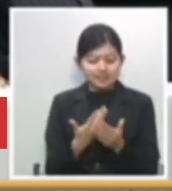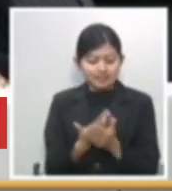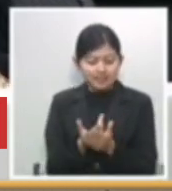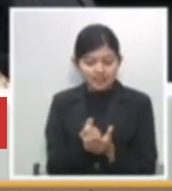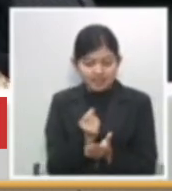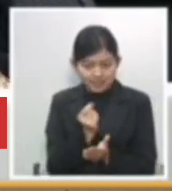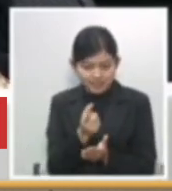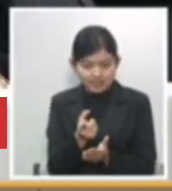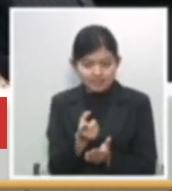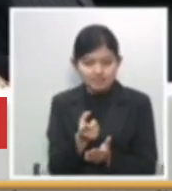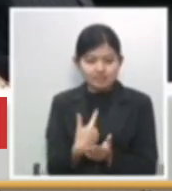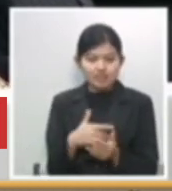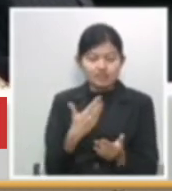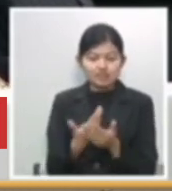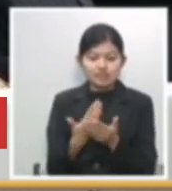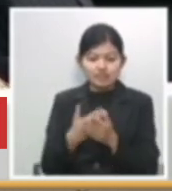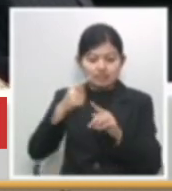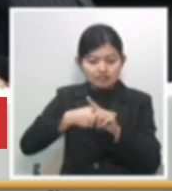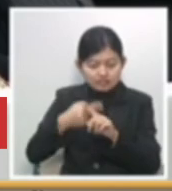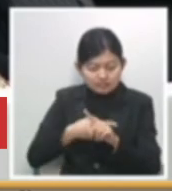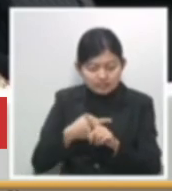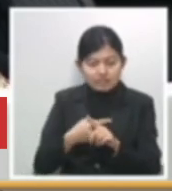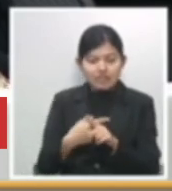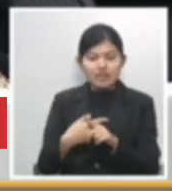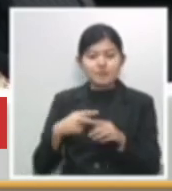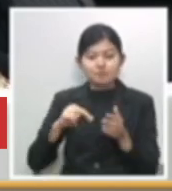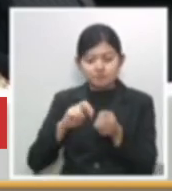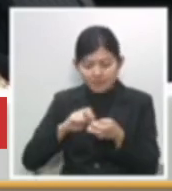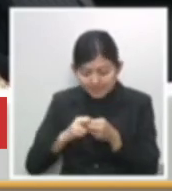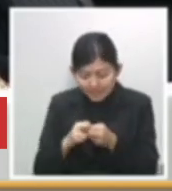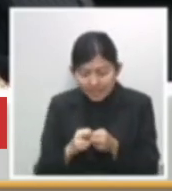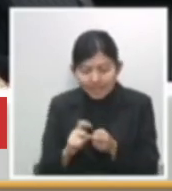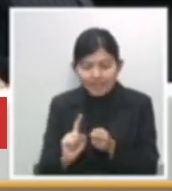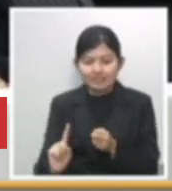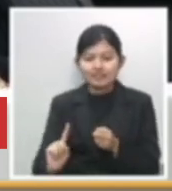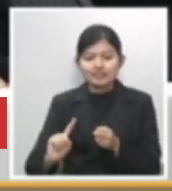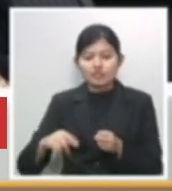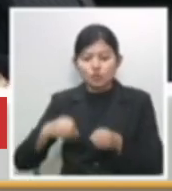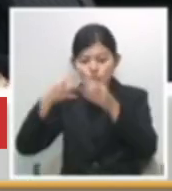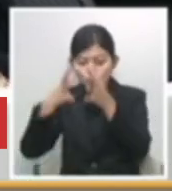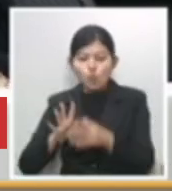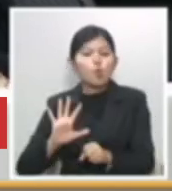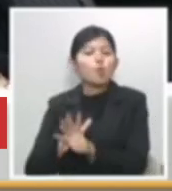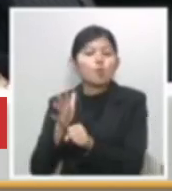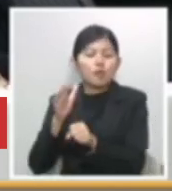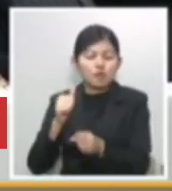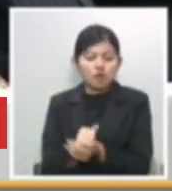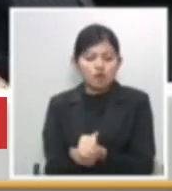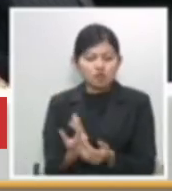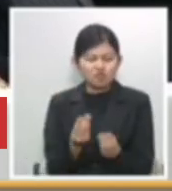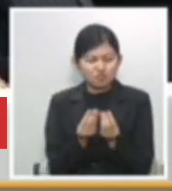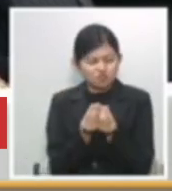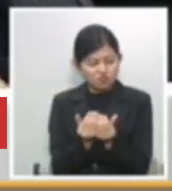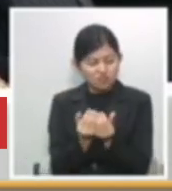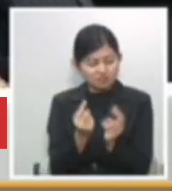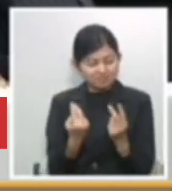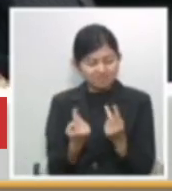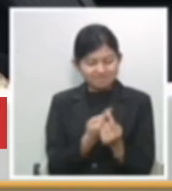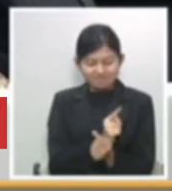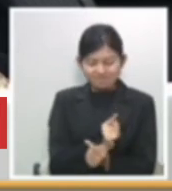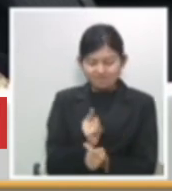จ้างครูรายเดือนแก้ปัญหาขาดแคลนอันนี้ก็20ล้านบาทเศษ2ตัวเลขนี้เนี่ยผมเหมือนกับว่